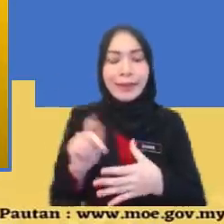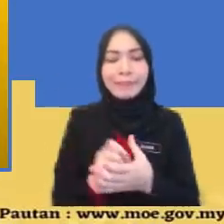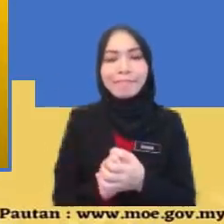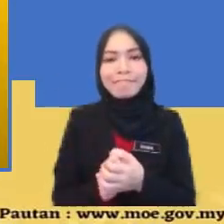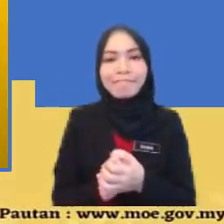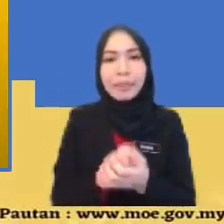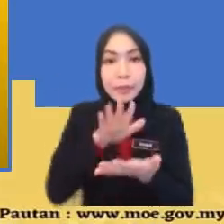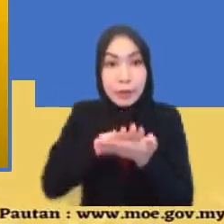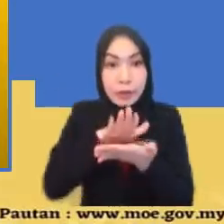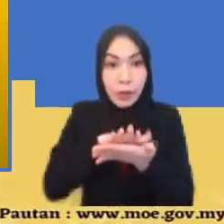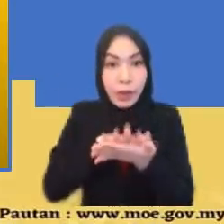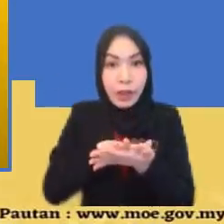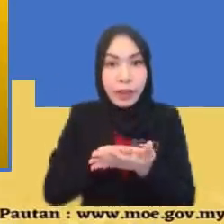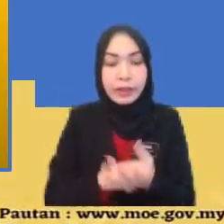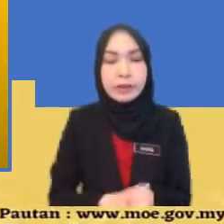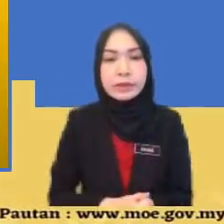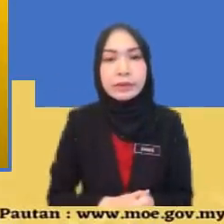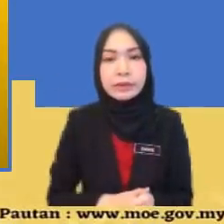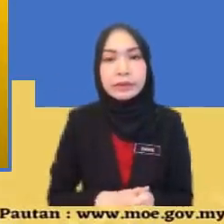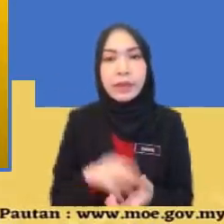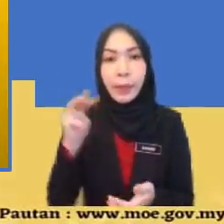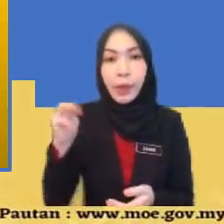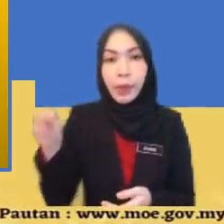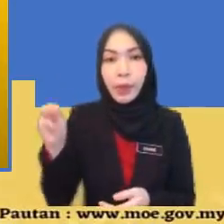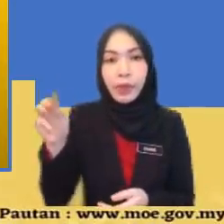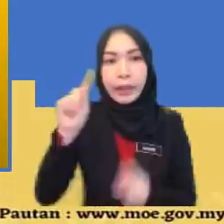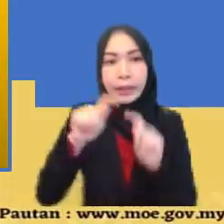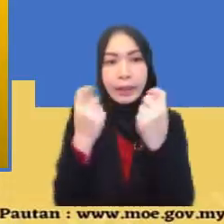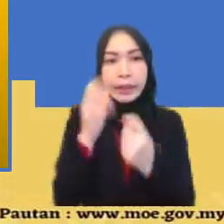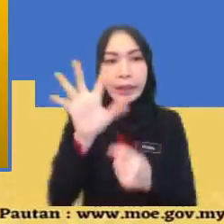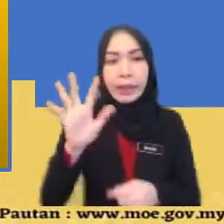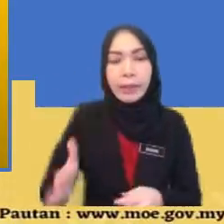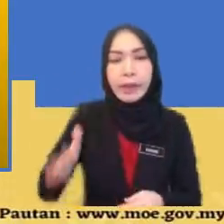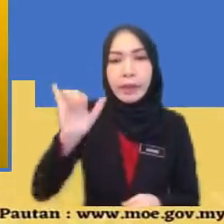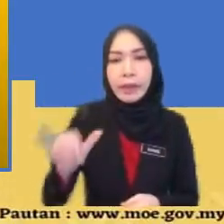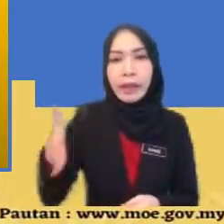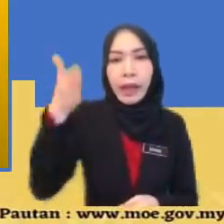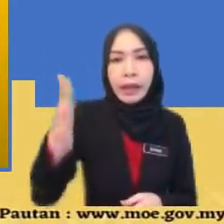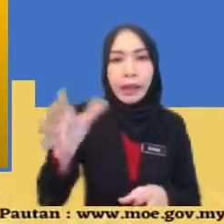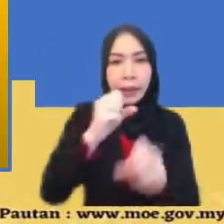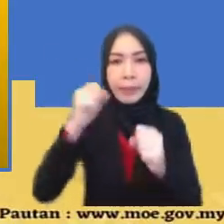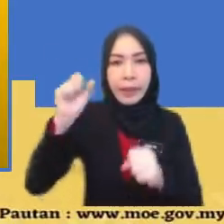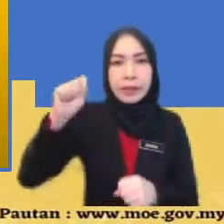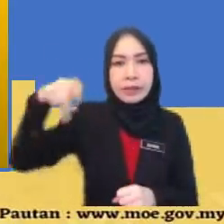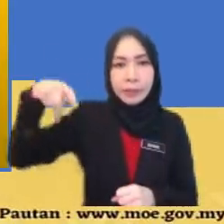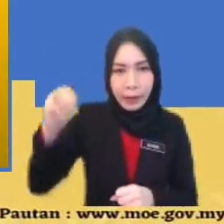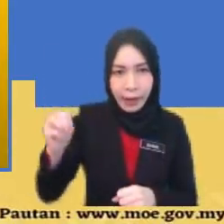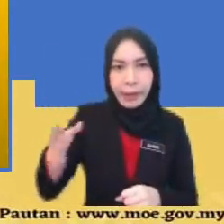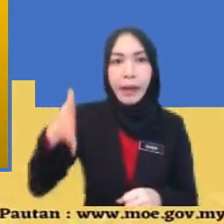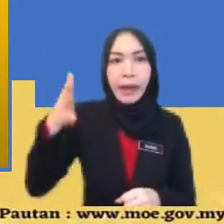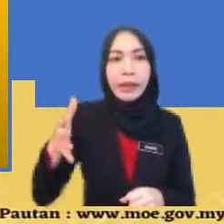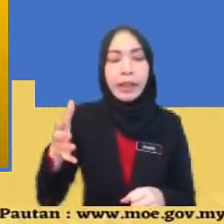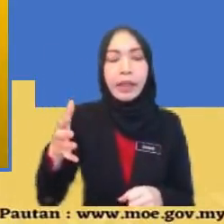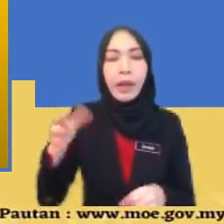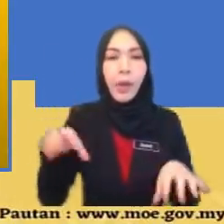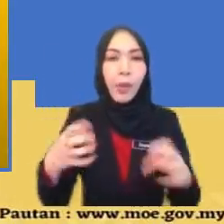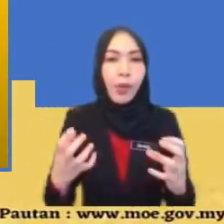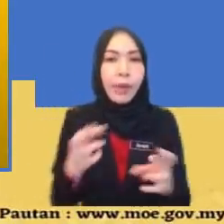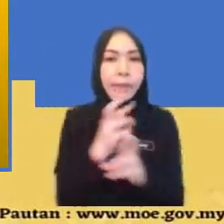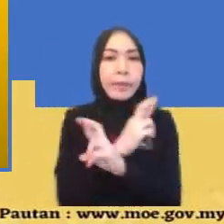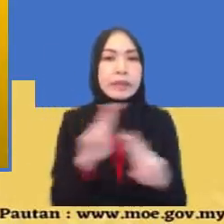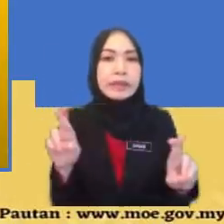murid-murid tingkat anime yang akan mengambil peperiksaan SPM Club akan melaksanakan persediaan SPM